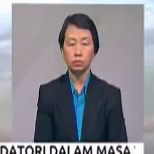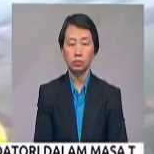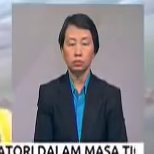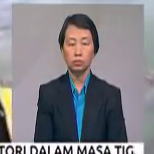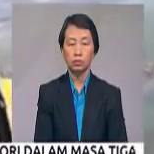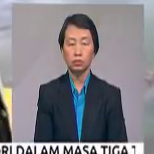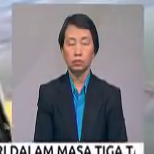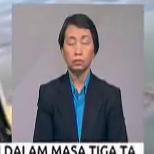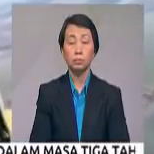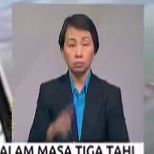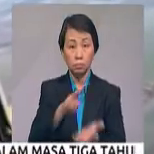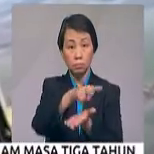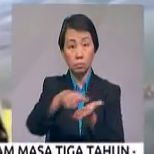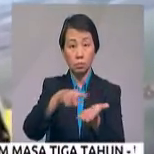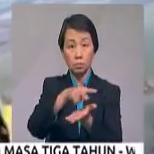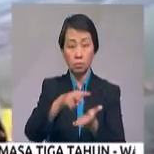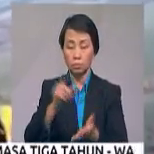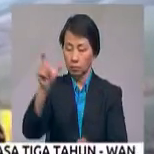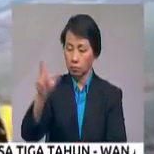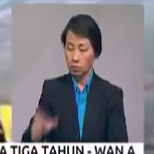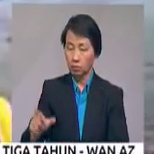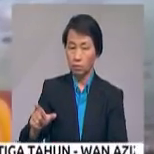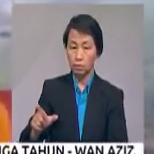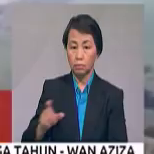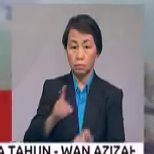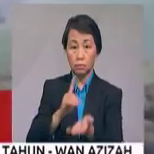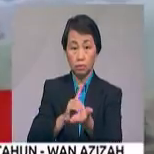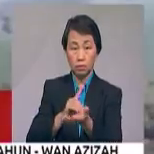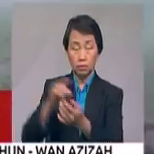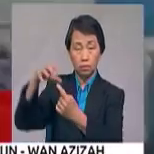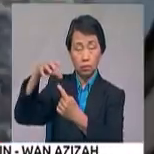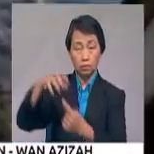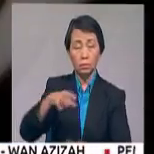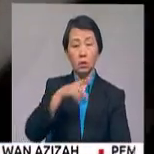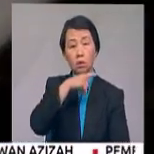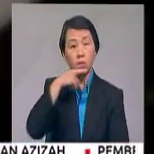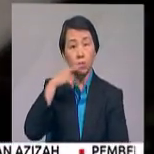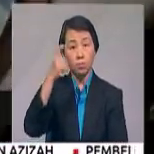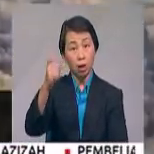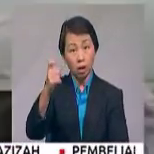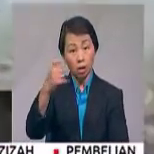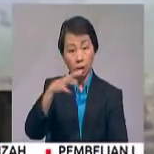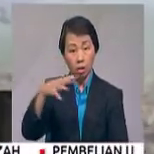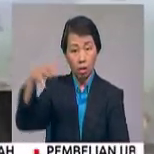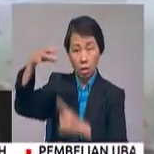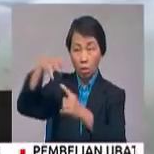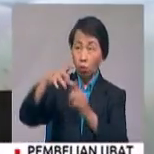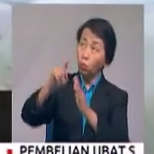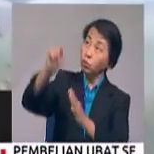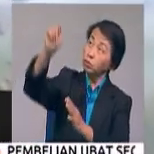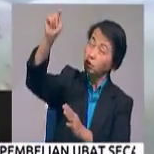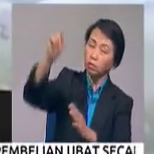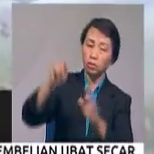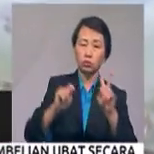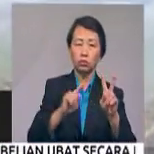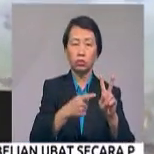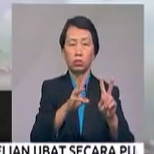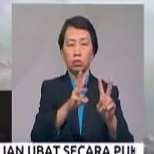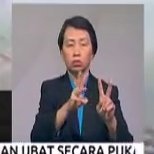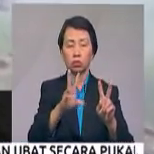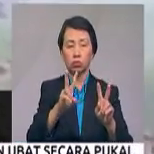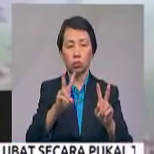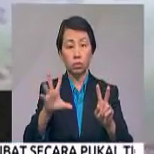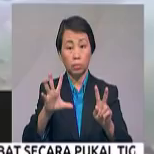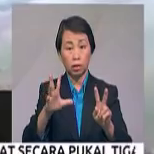Tragedi yang tular baru-baru ini melibatkan seorang paramedik penerbangan Rusia yang maut selepas terjatuh pada ketinggian 2,625